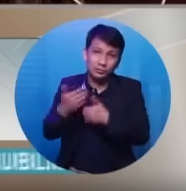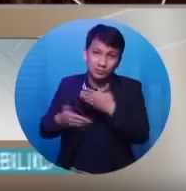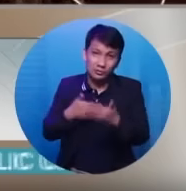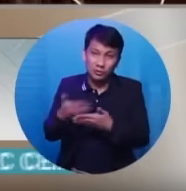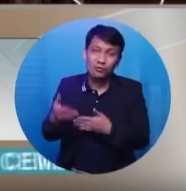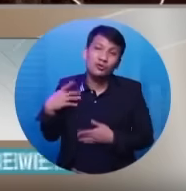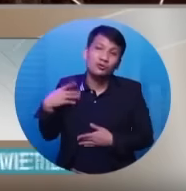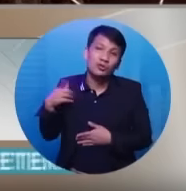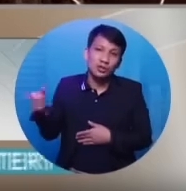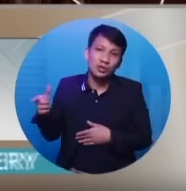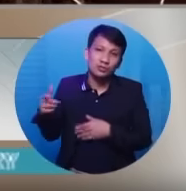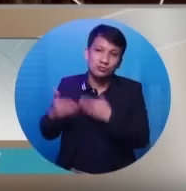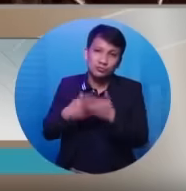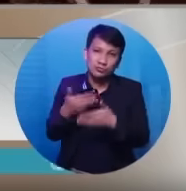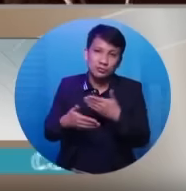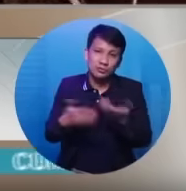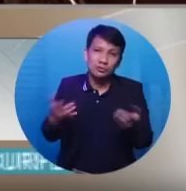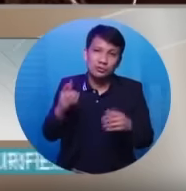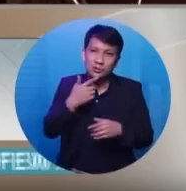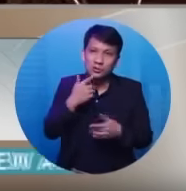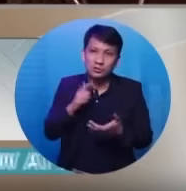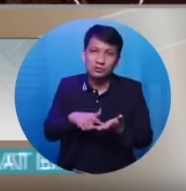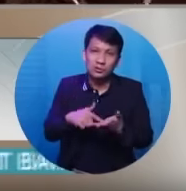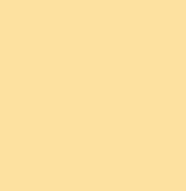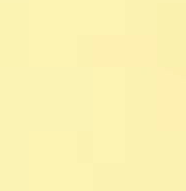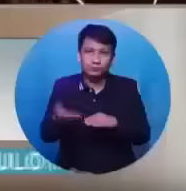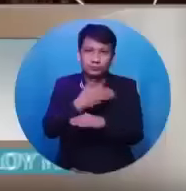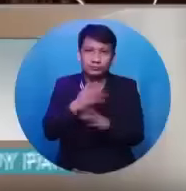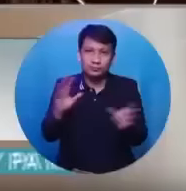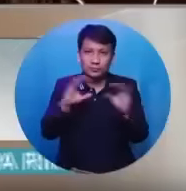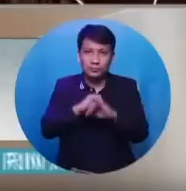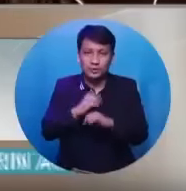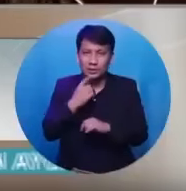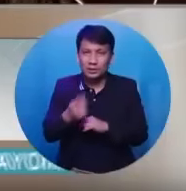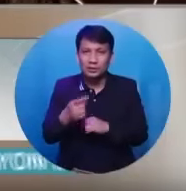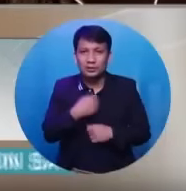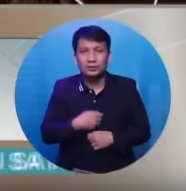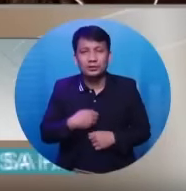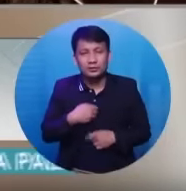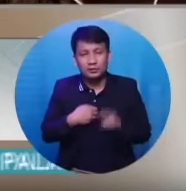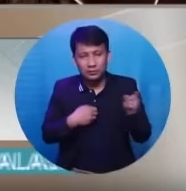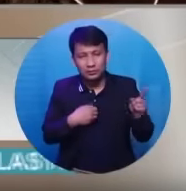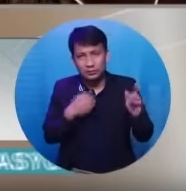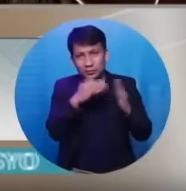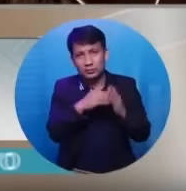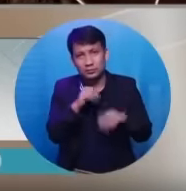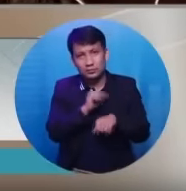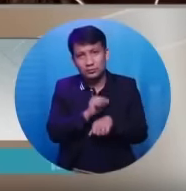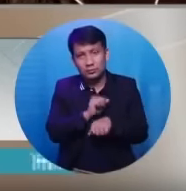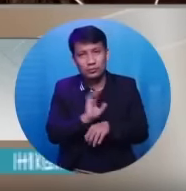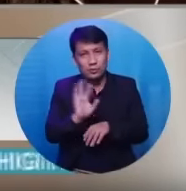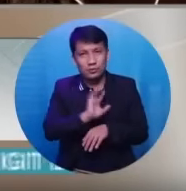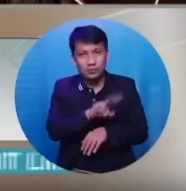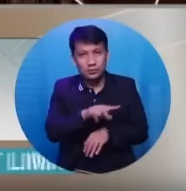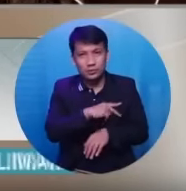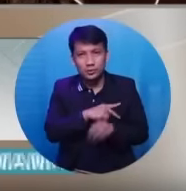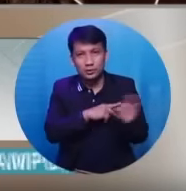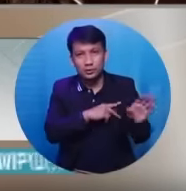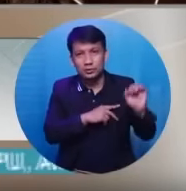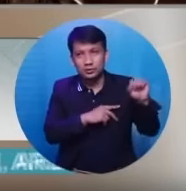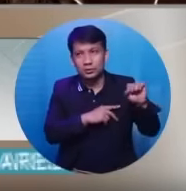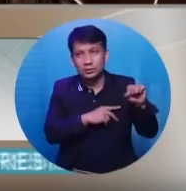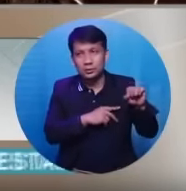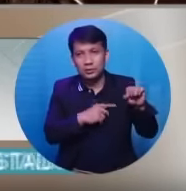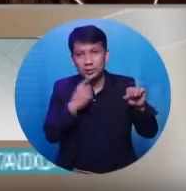sir. Makapagsalita ng mga hindi maganda. Opo, sir. Sir, pasensya ka na, sir. Trabaho lang to. Walang personalan na talaga. Yes,